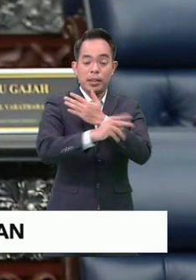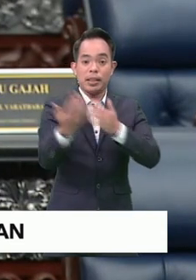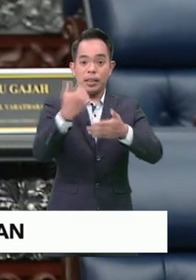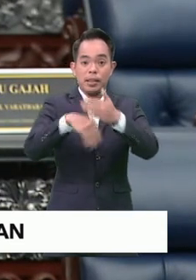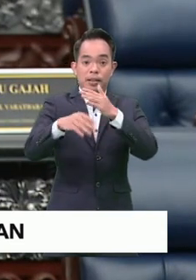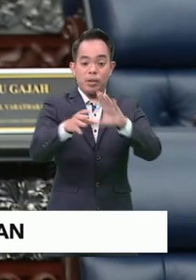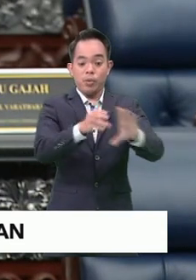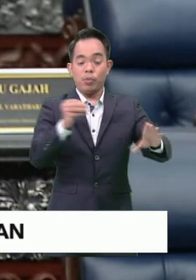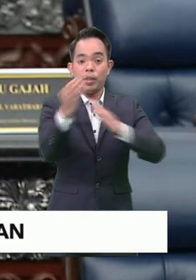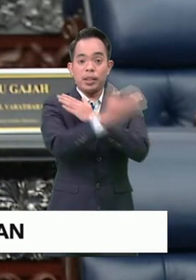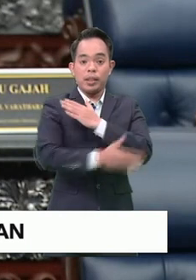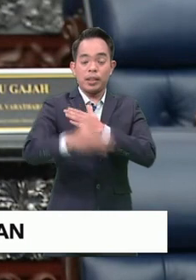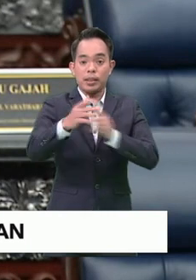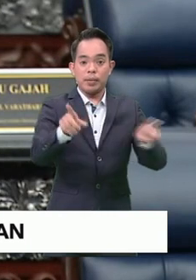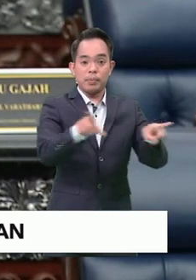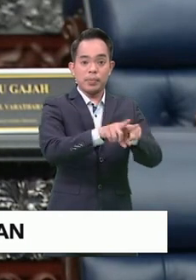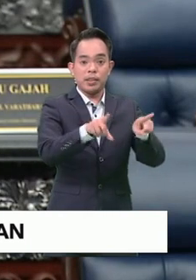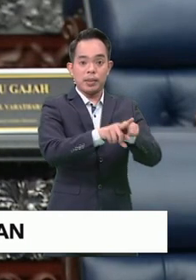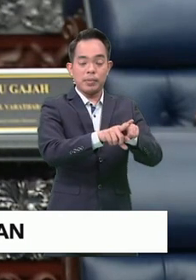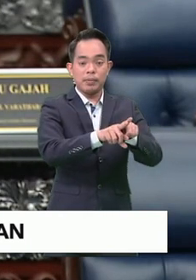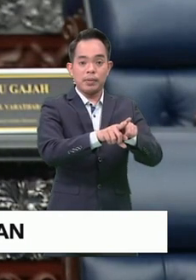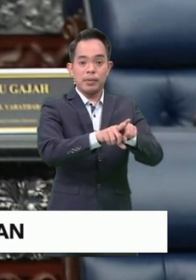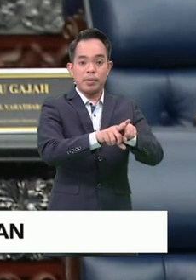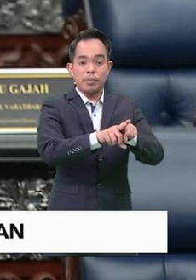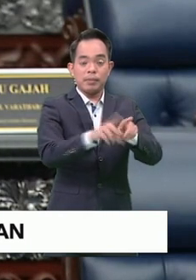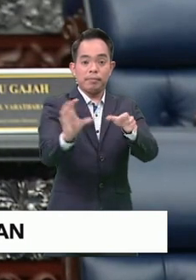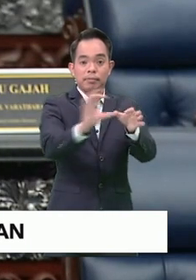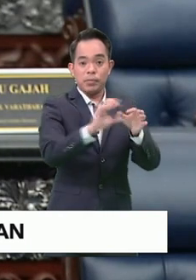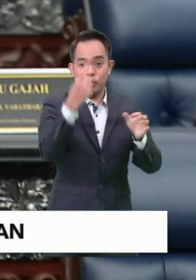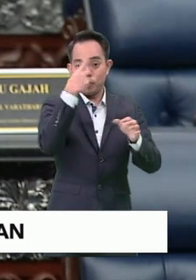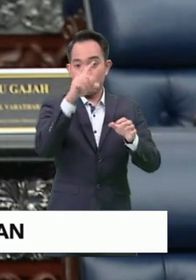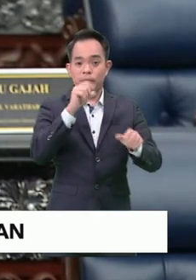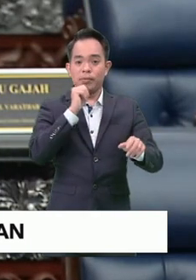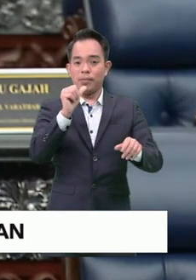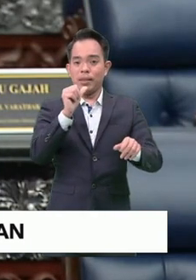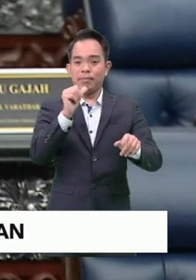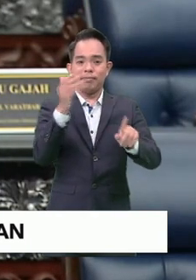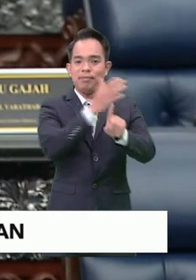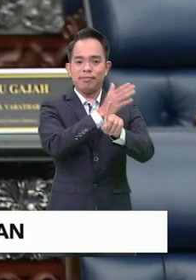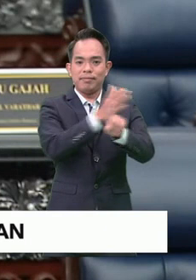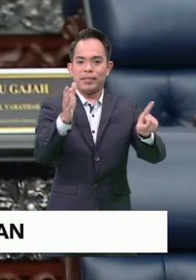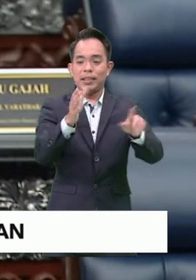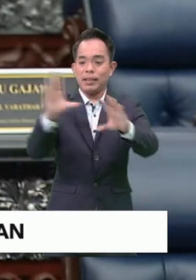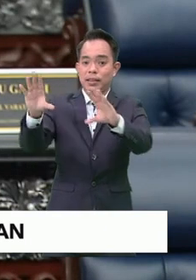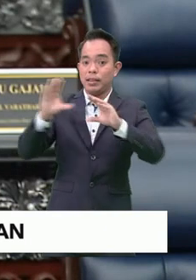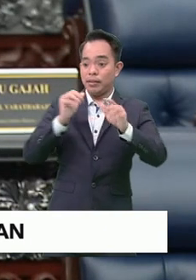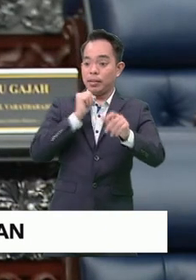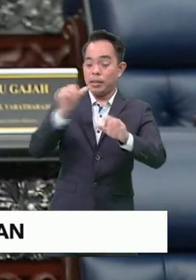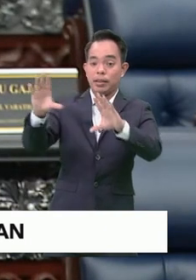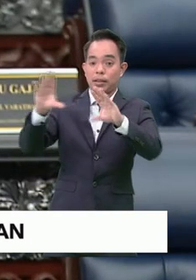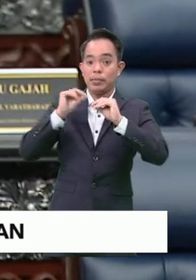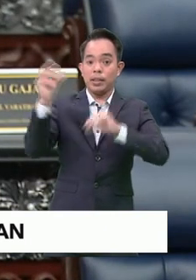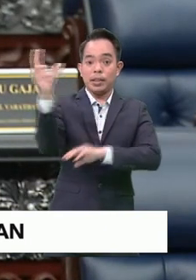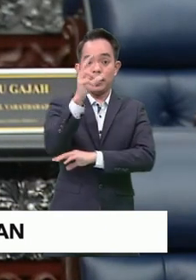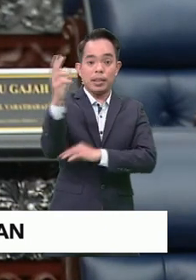bersama rata-rakan sejawat mereka untuk menyatakan pendirian dan bantahan Kerajaan Malaysia secara